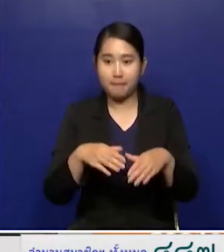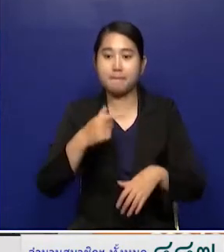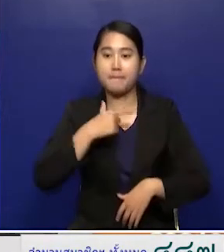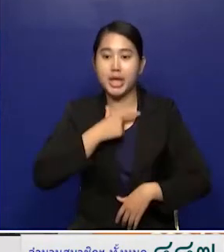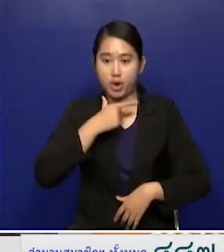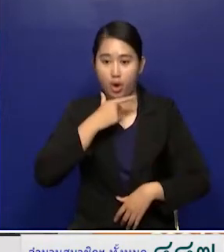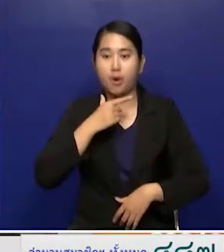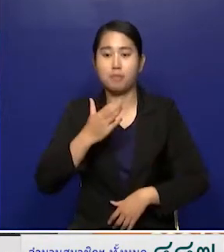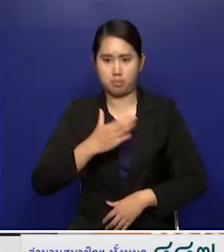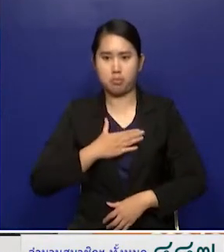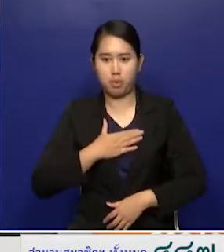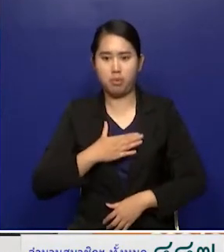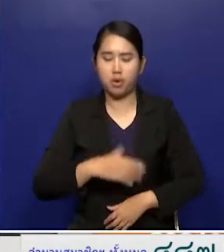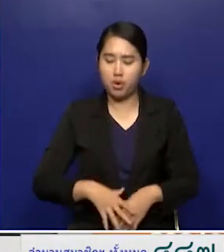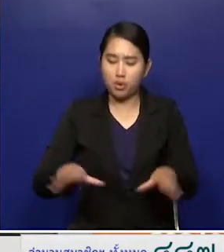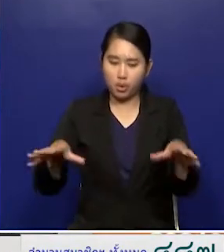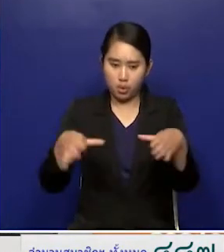เมือง